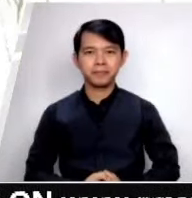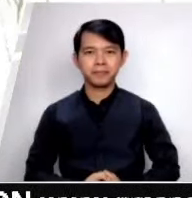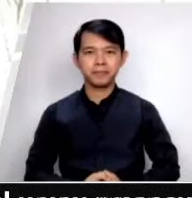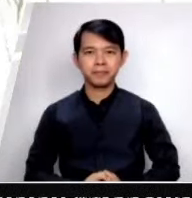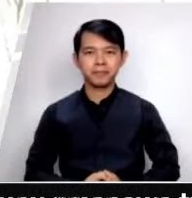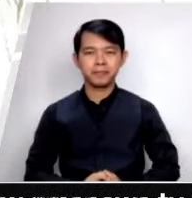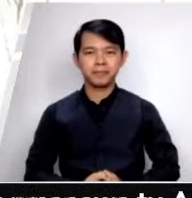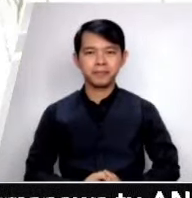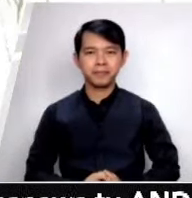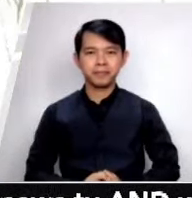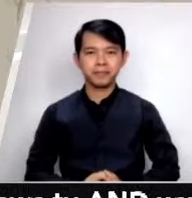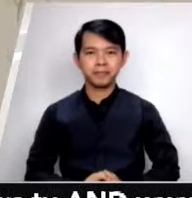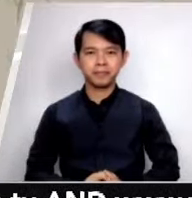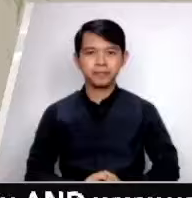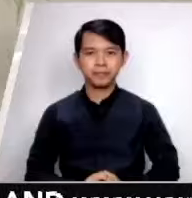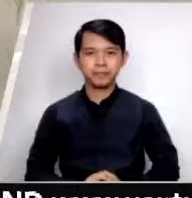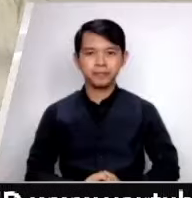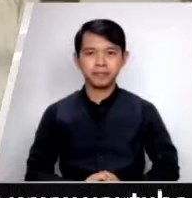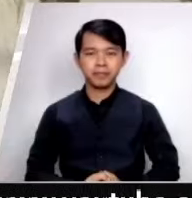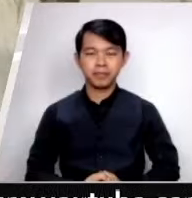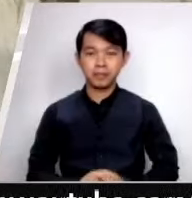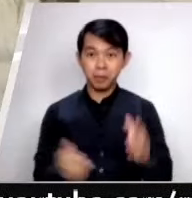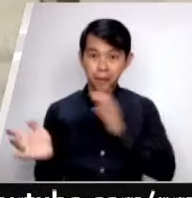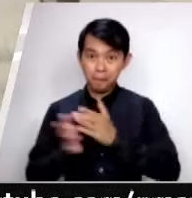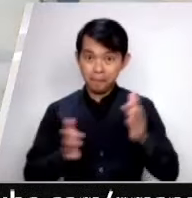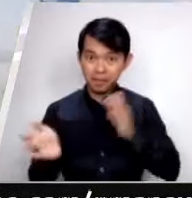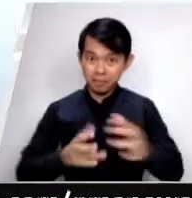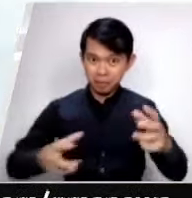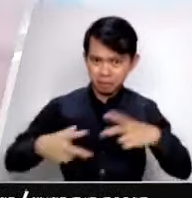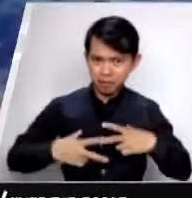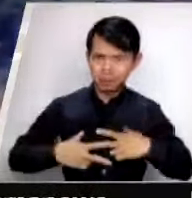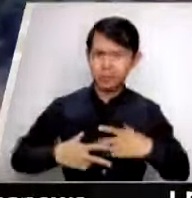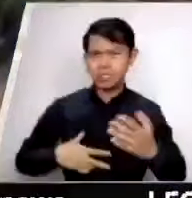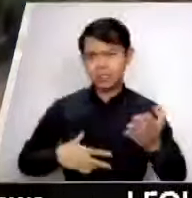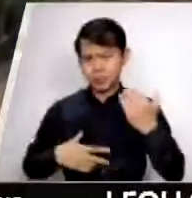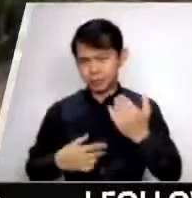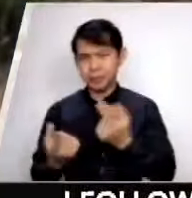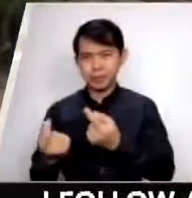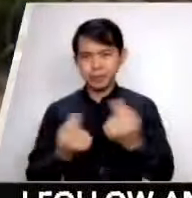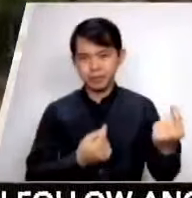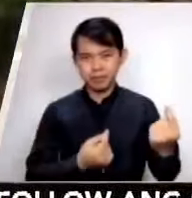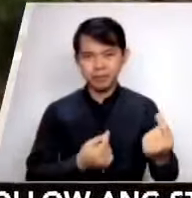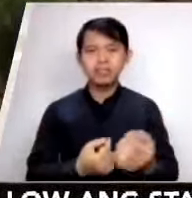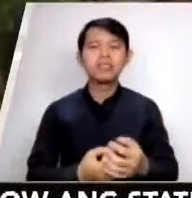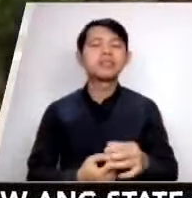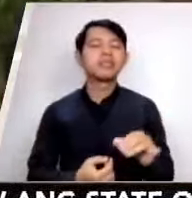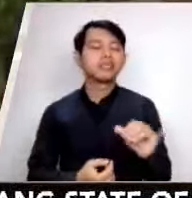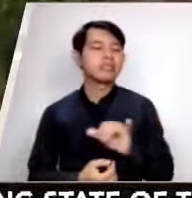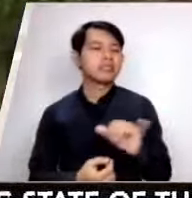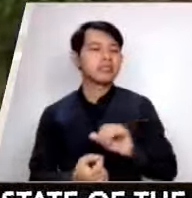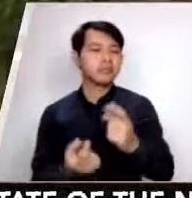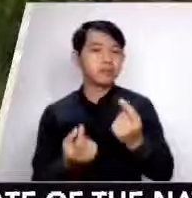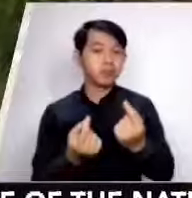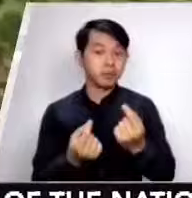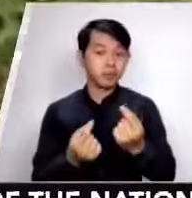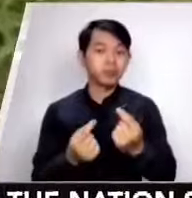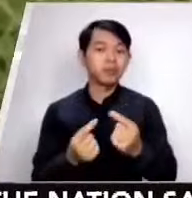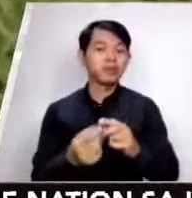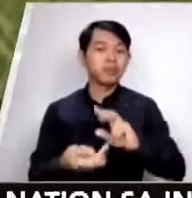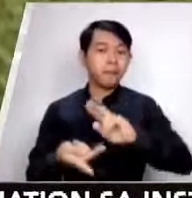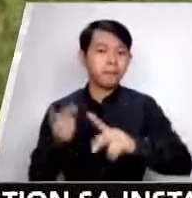Kulayan na ang drawing na outing. Tulad ng ginawa nitong mag-partner na sina Albert at